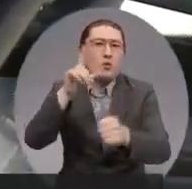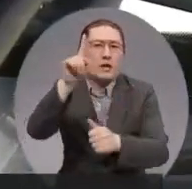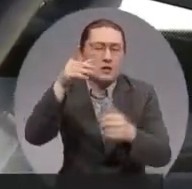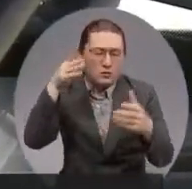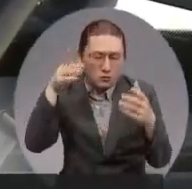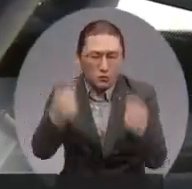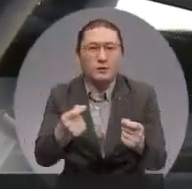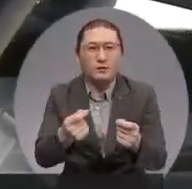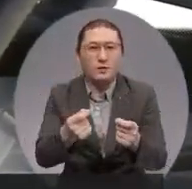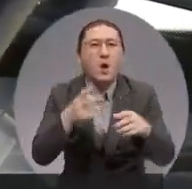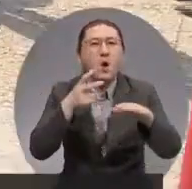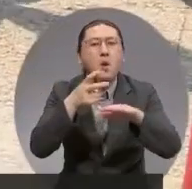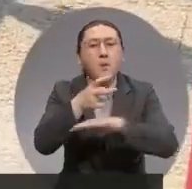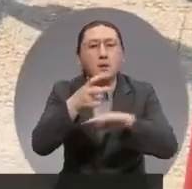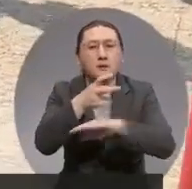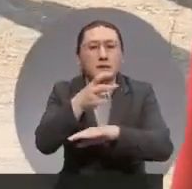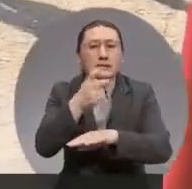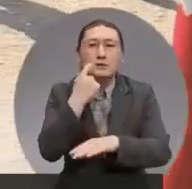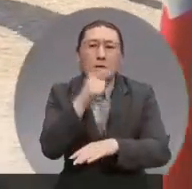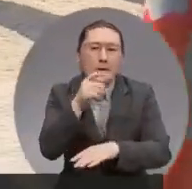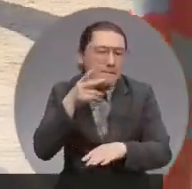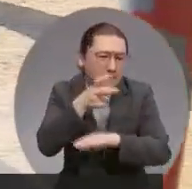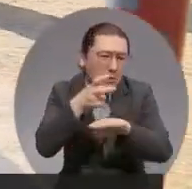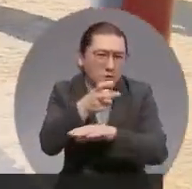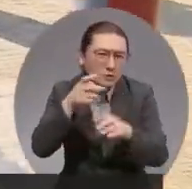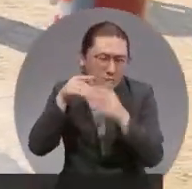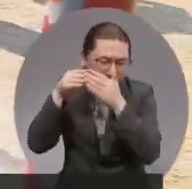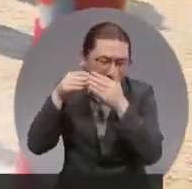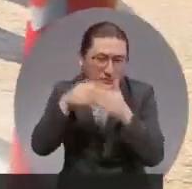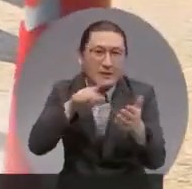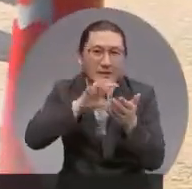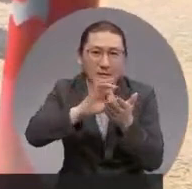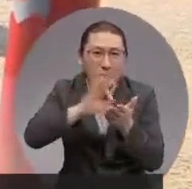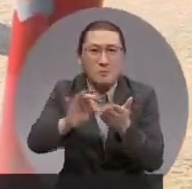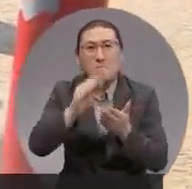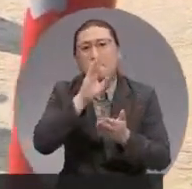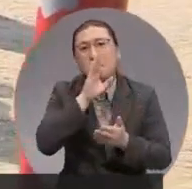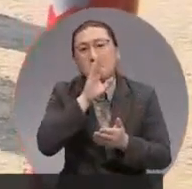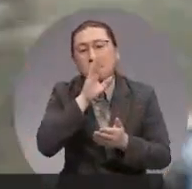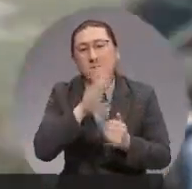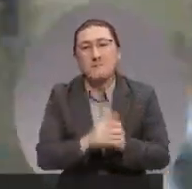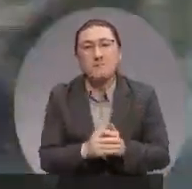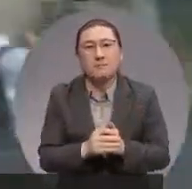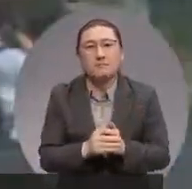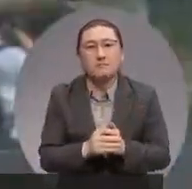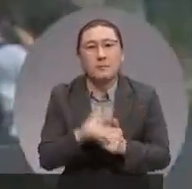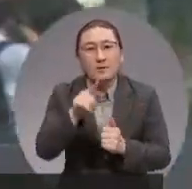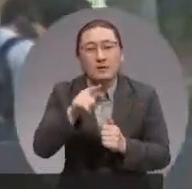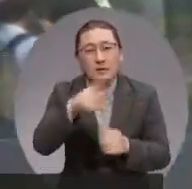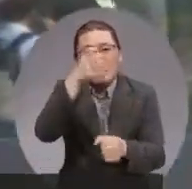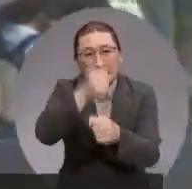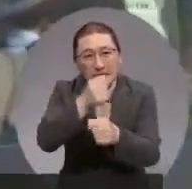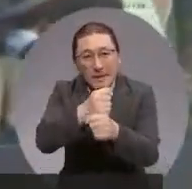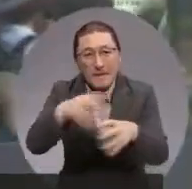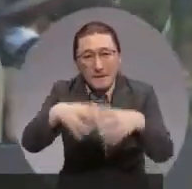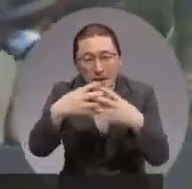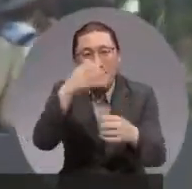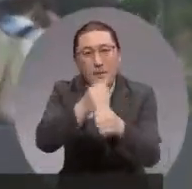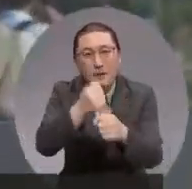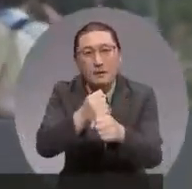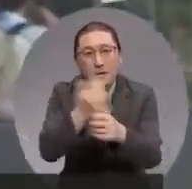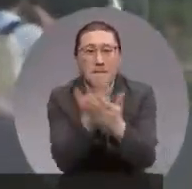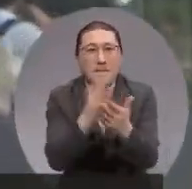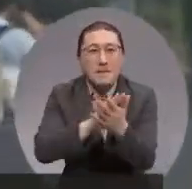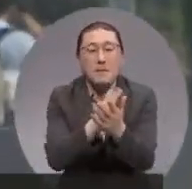해당한다고 판단하면서 벌어진 일입니다. 문제는 노란색 도색 비용과 승하차 전멸 등 설치 같은 통학 차량